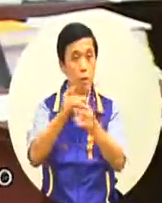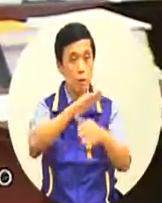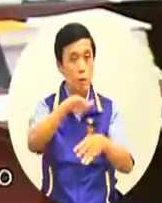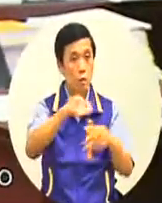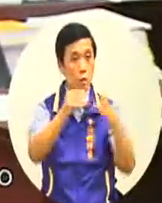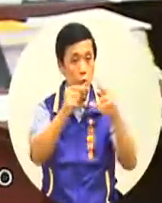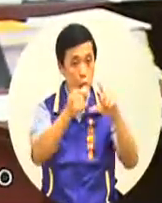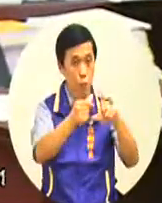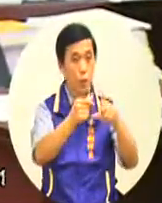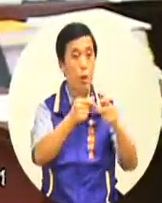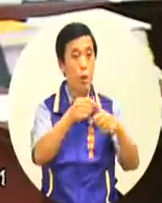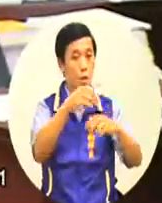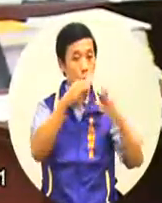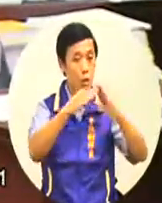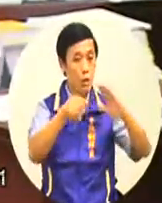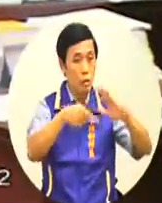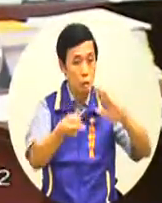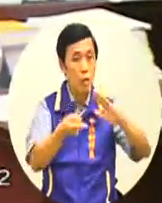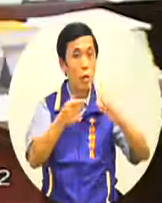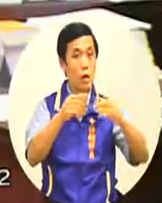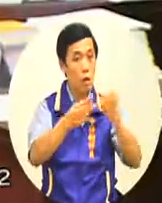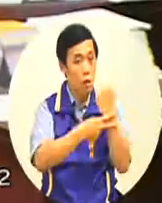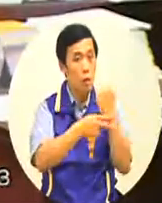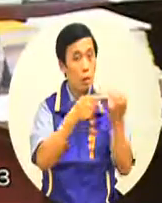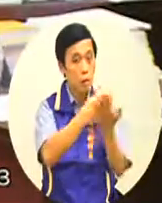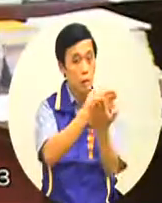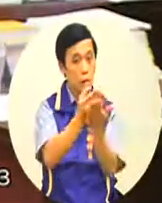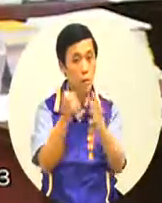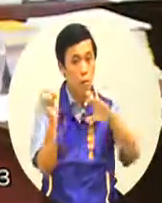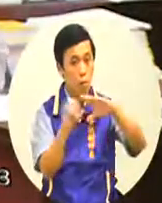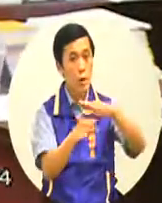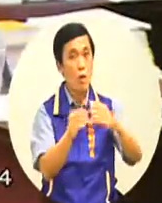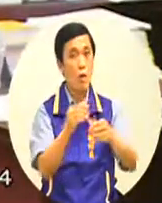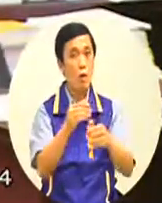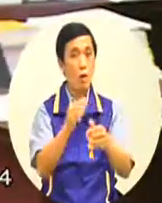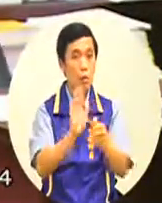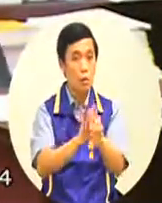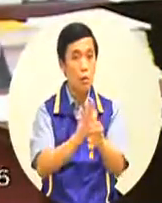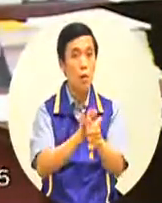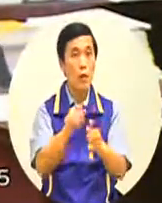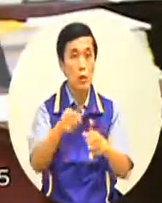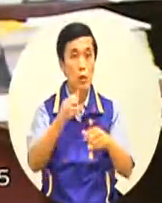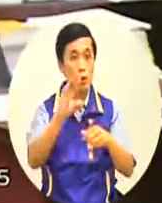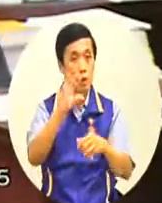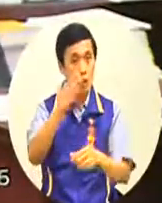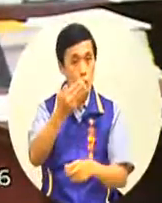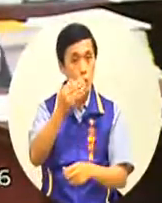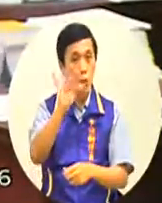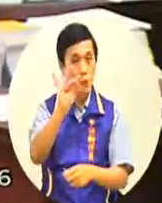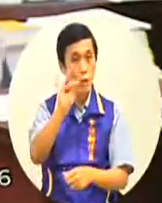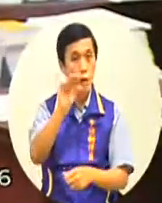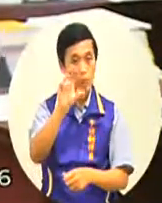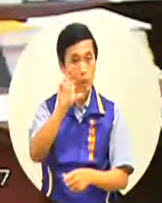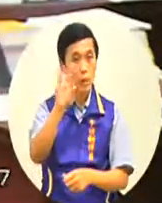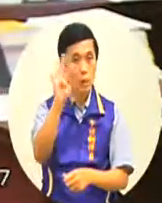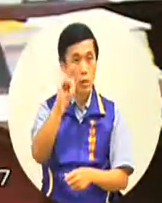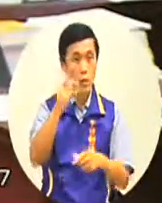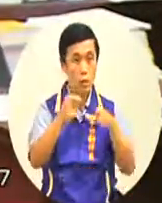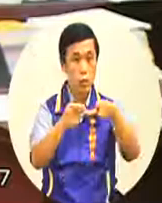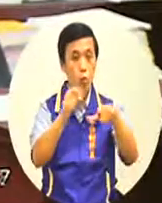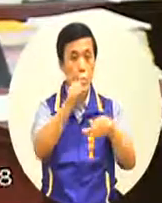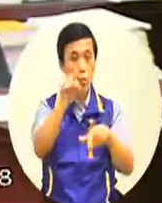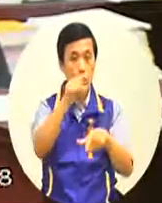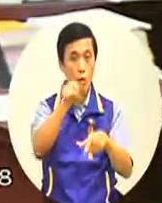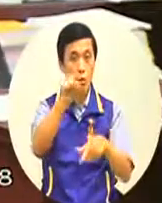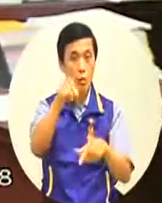做这样子的服务的工作。要拜托局长，这个980公顷的数字要吃下去，就是我们隔用起